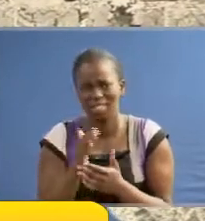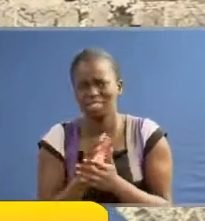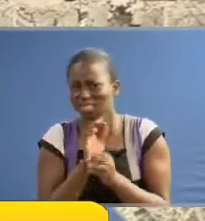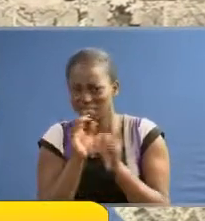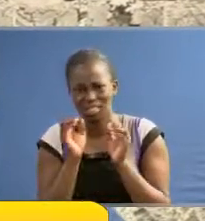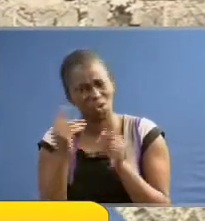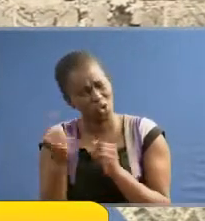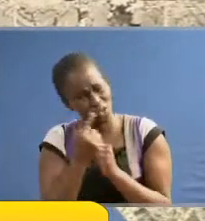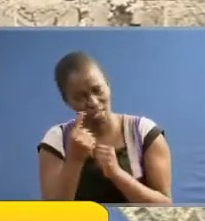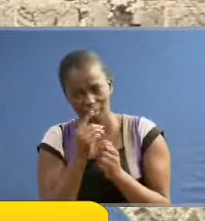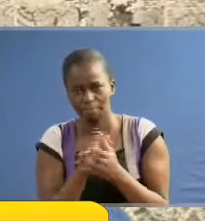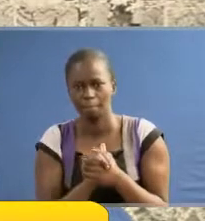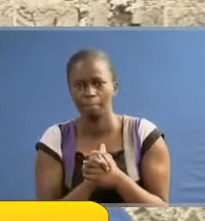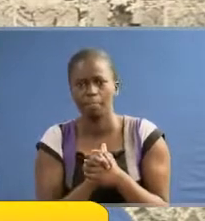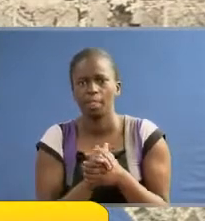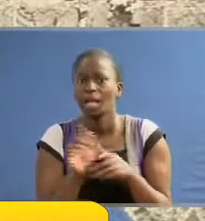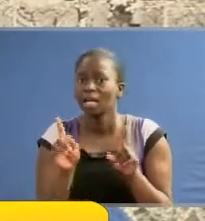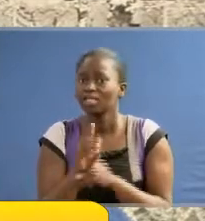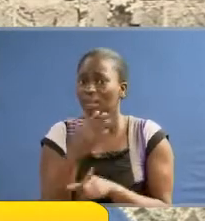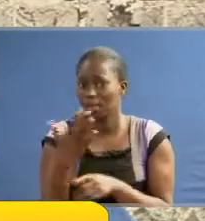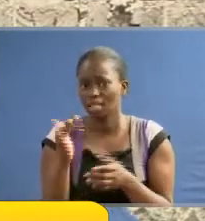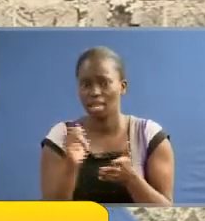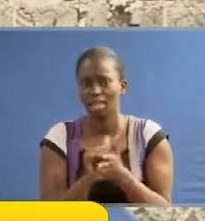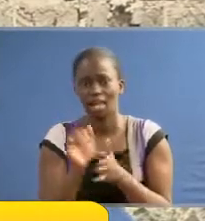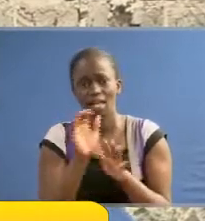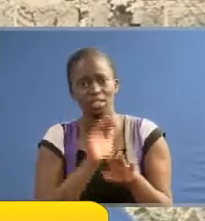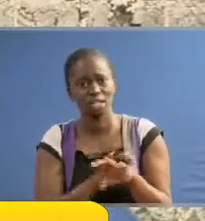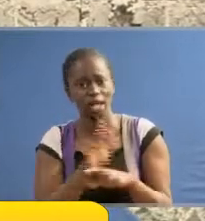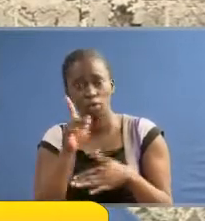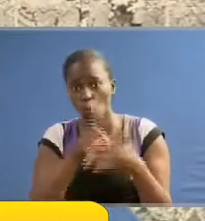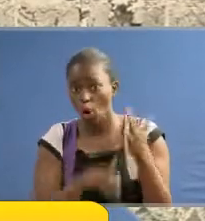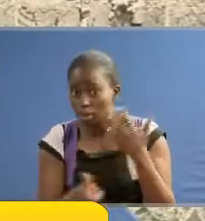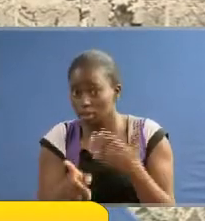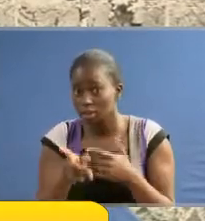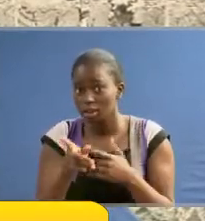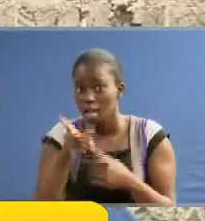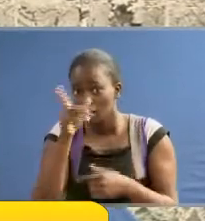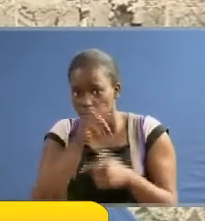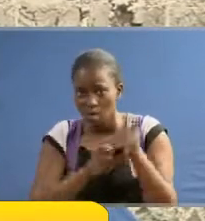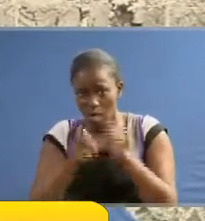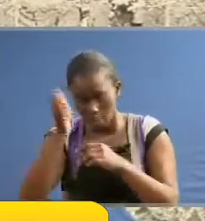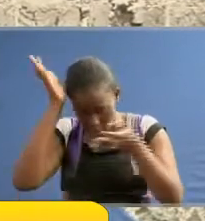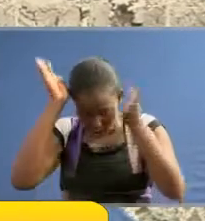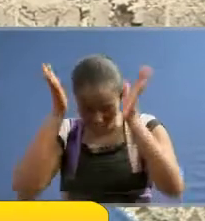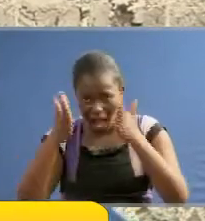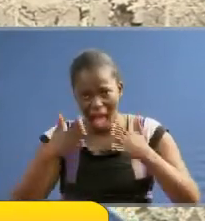tu. Na ile kitu nilipata kwamba maziwa ya punda pia